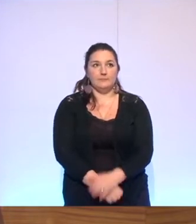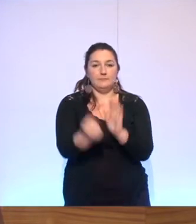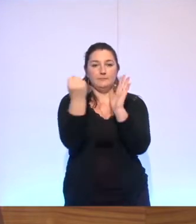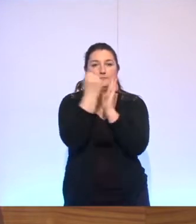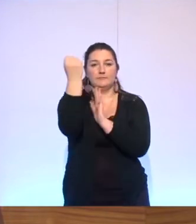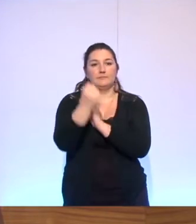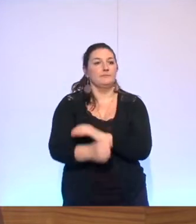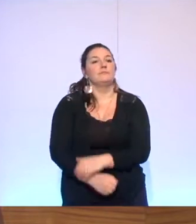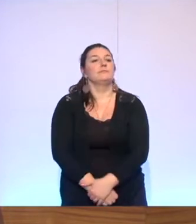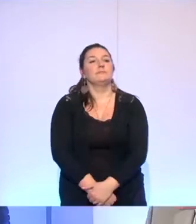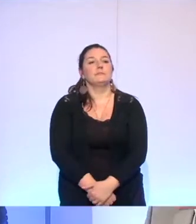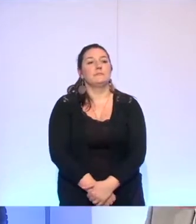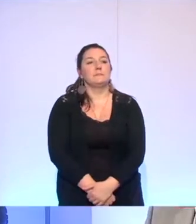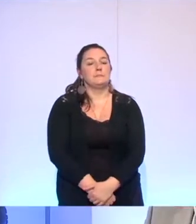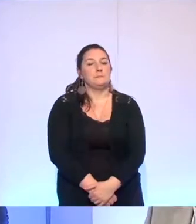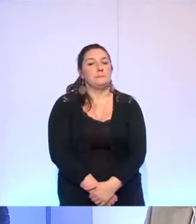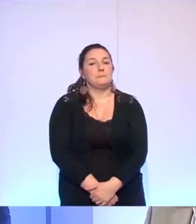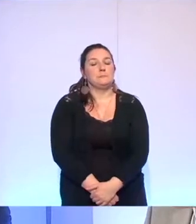Pour.